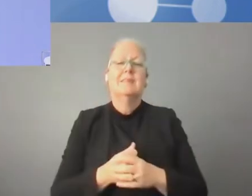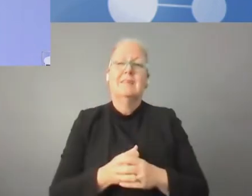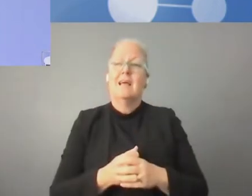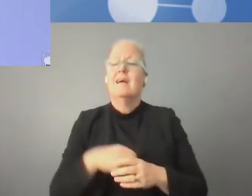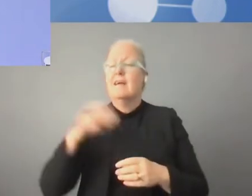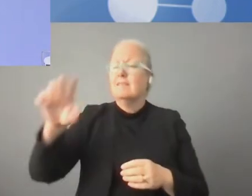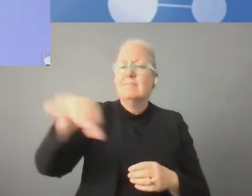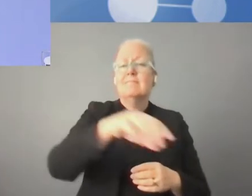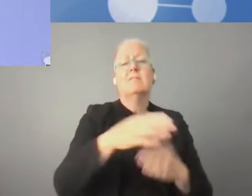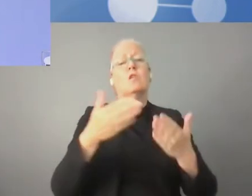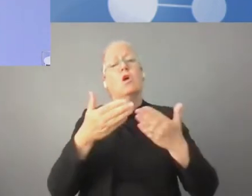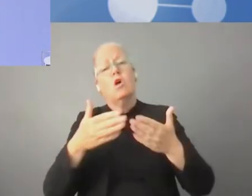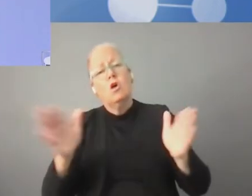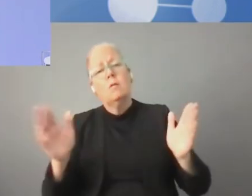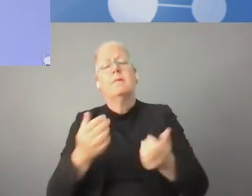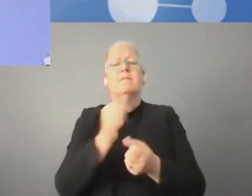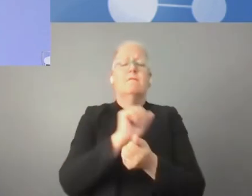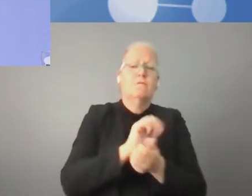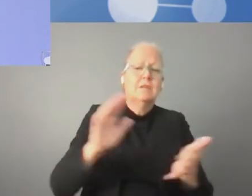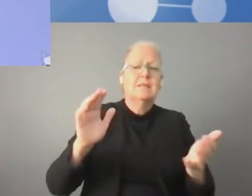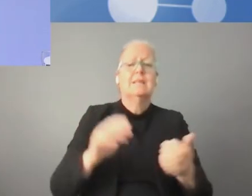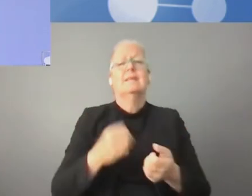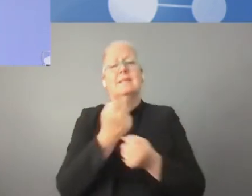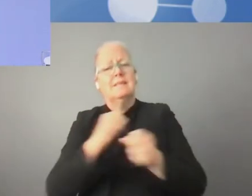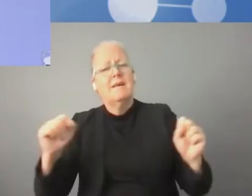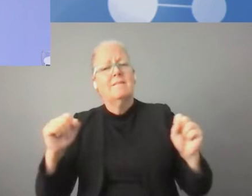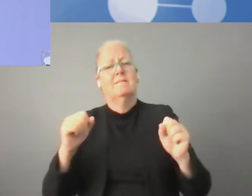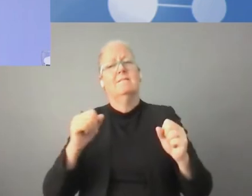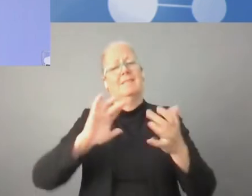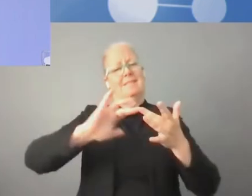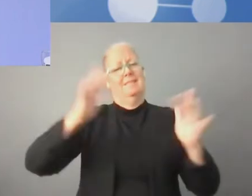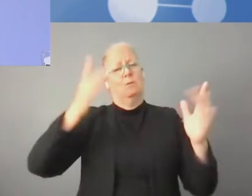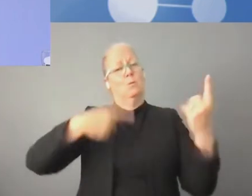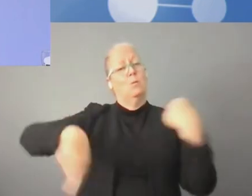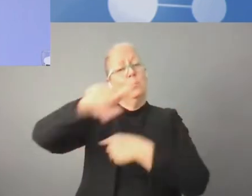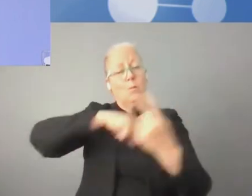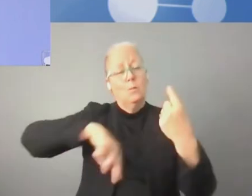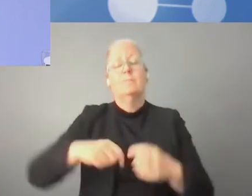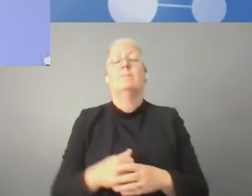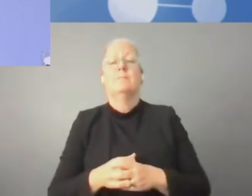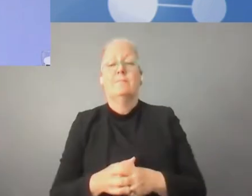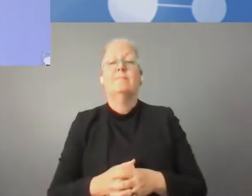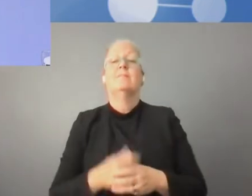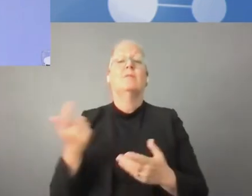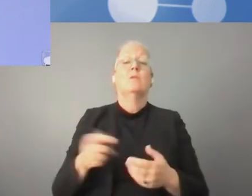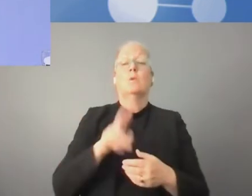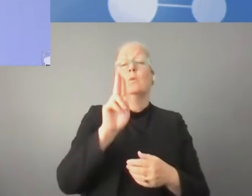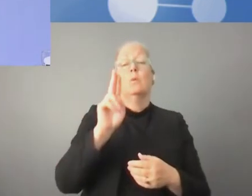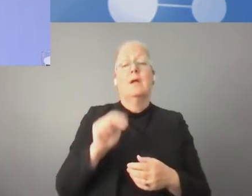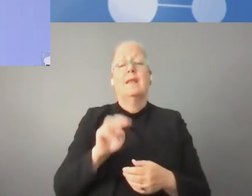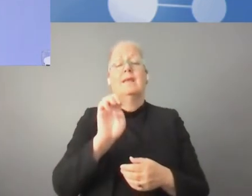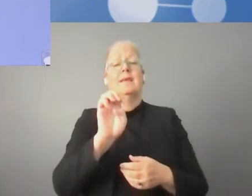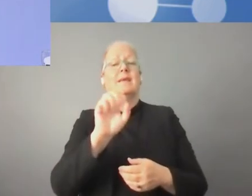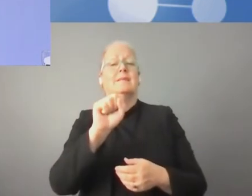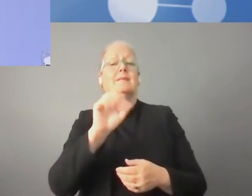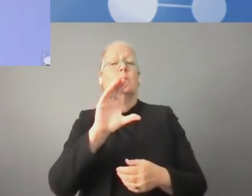的战略和愿景能够实施，使得互联网能成为一个安全